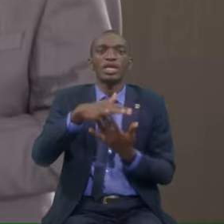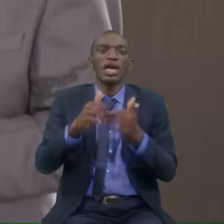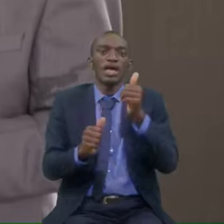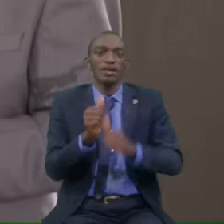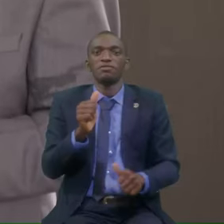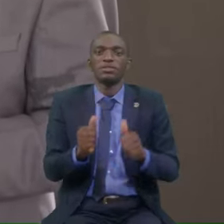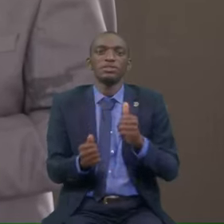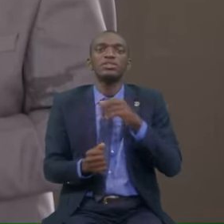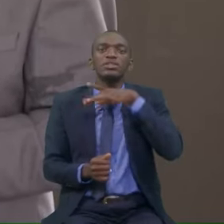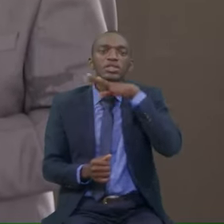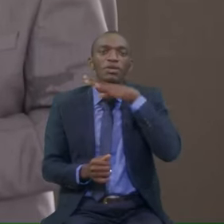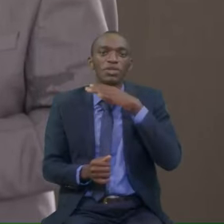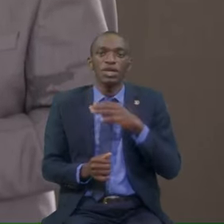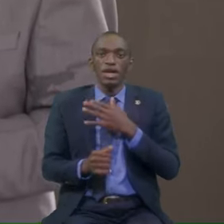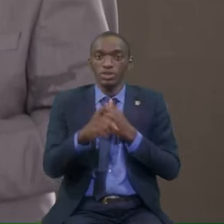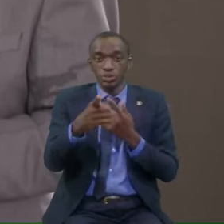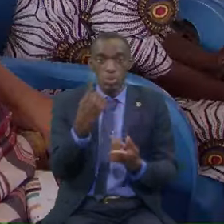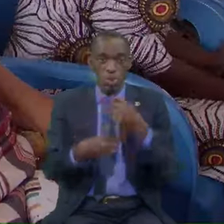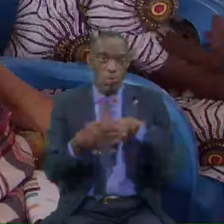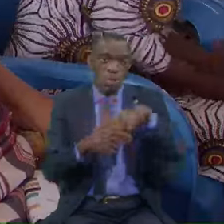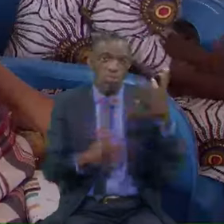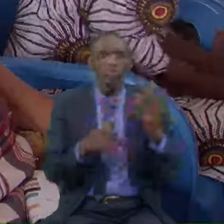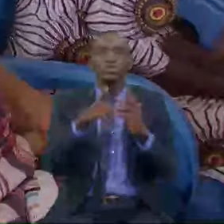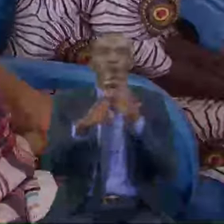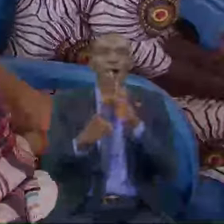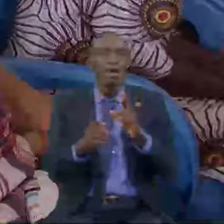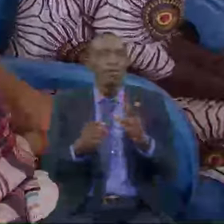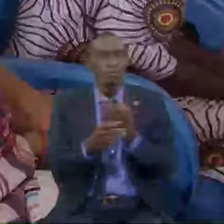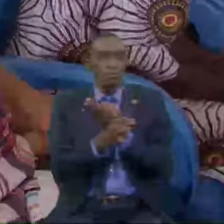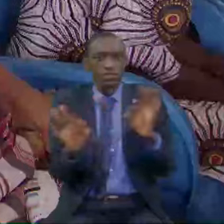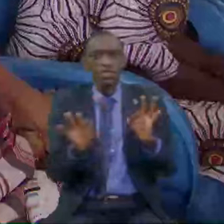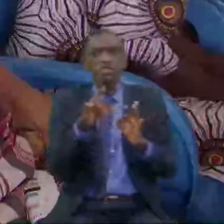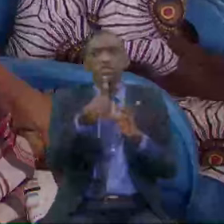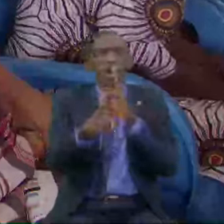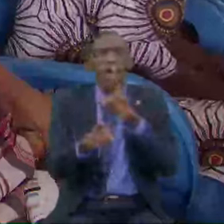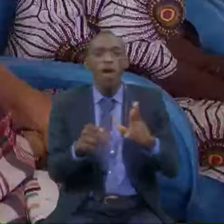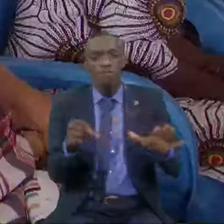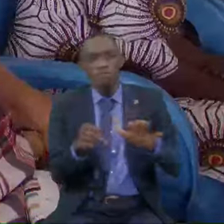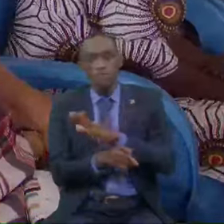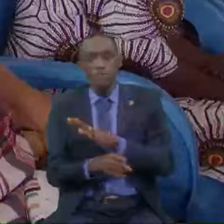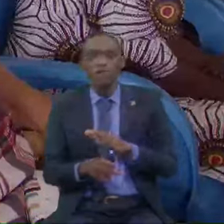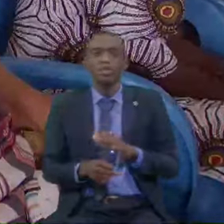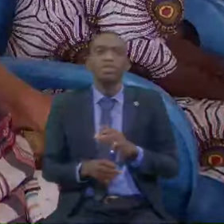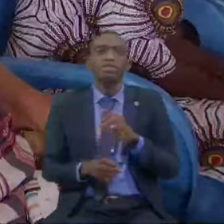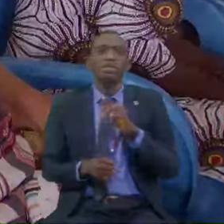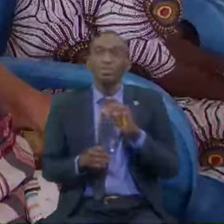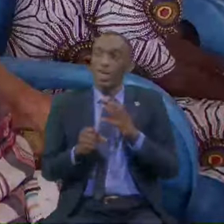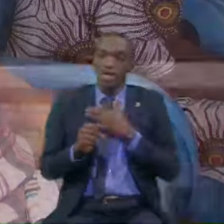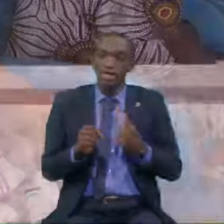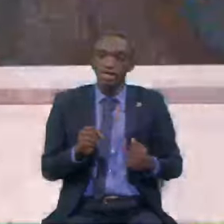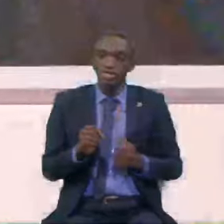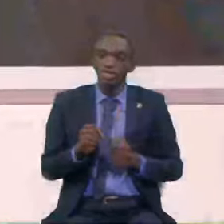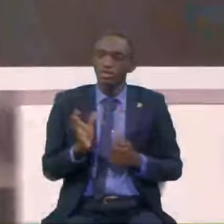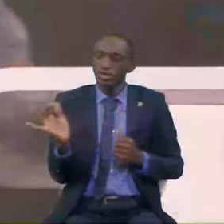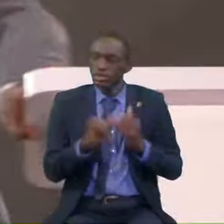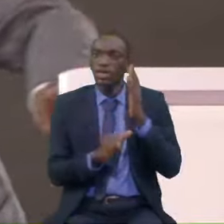Et tu sortiras libre, plein. Et tu seras puissant. Ils vont te